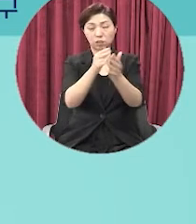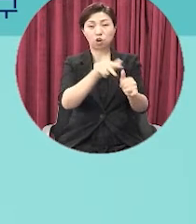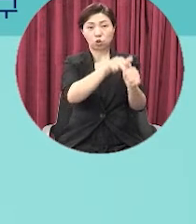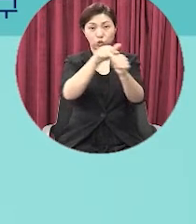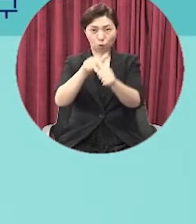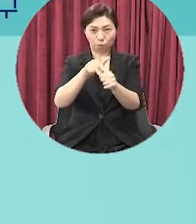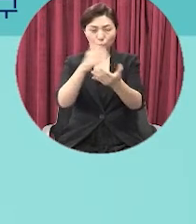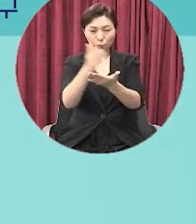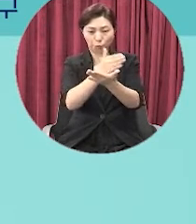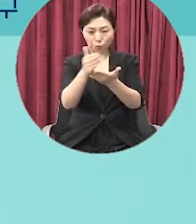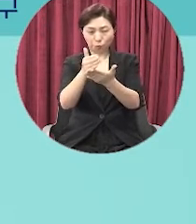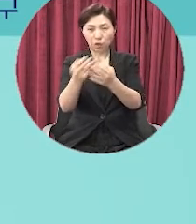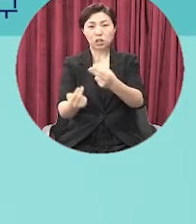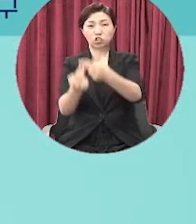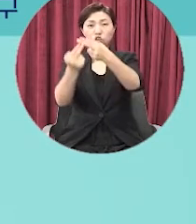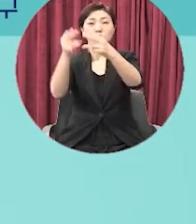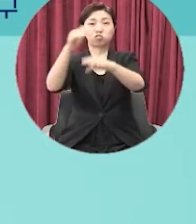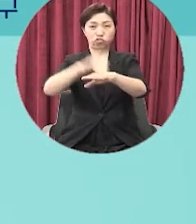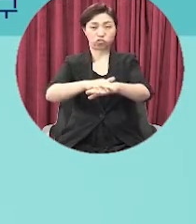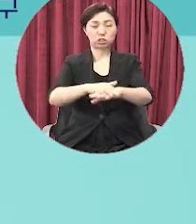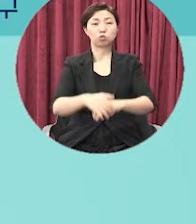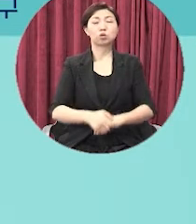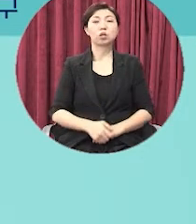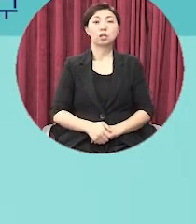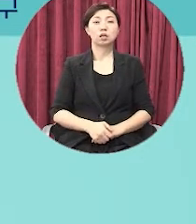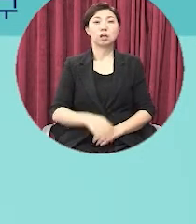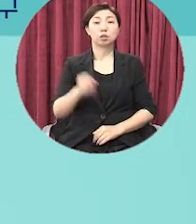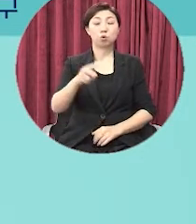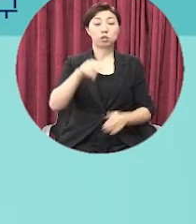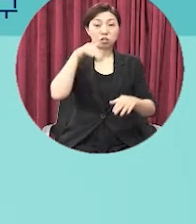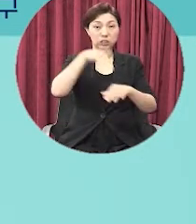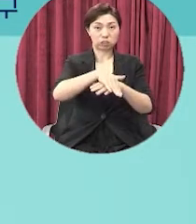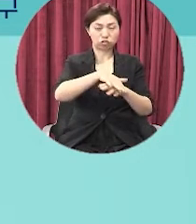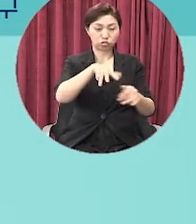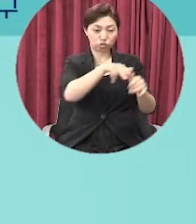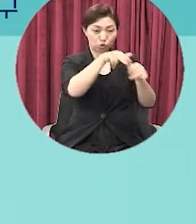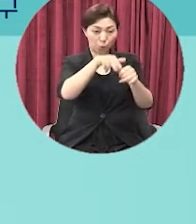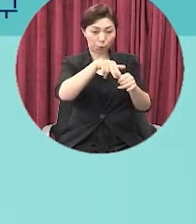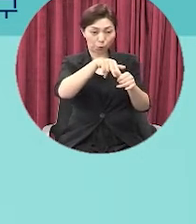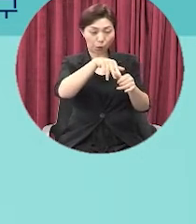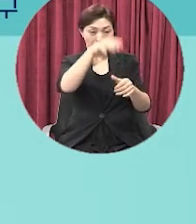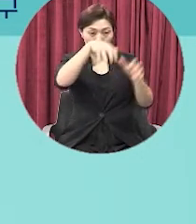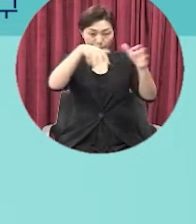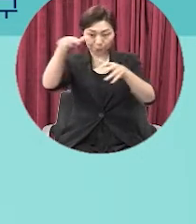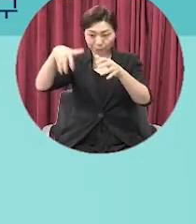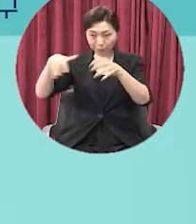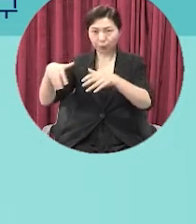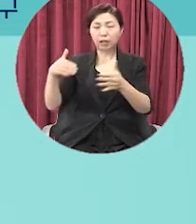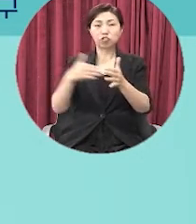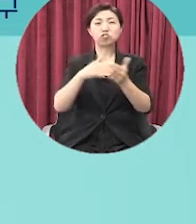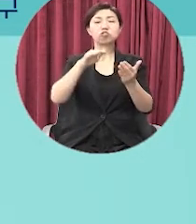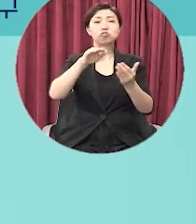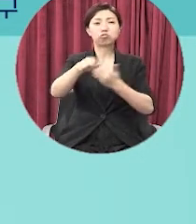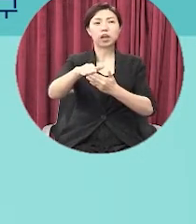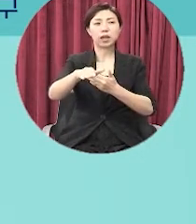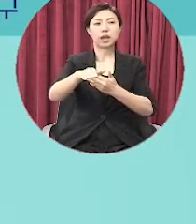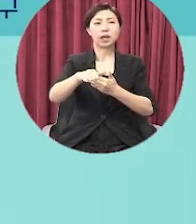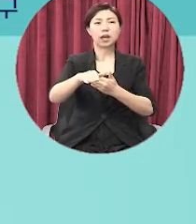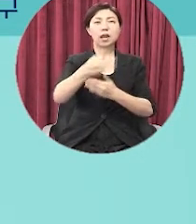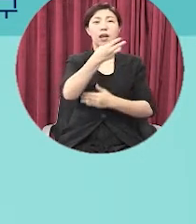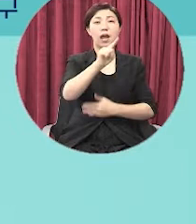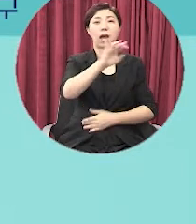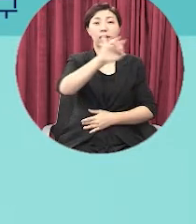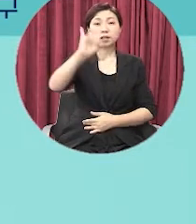하고 있고 그 다음에 그렇게 해서 언어 징 데이터베이스는 다시 아이 말벌을 짓겠다고